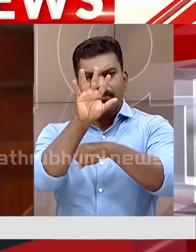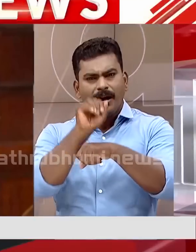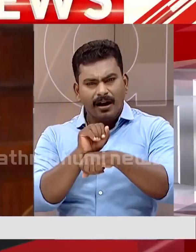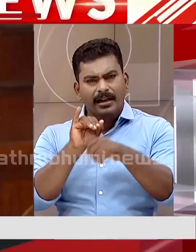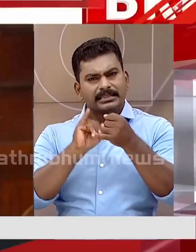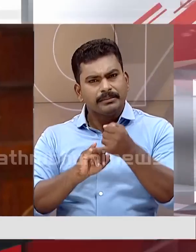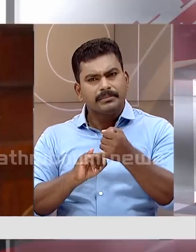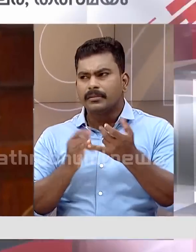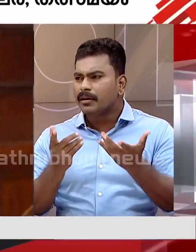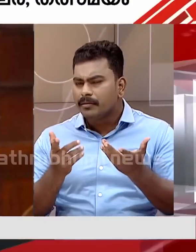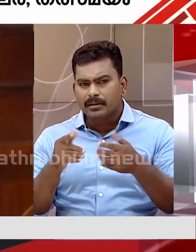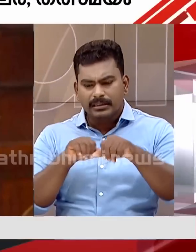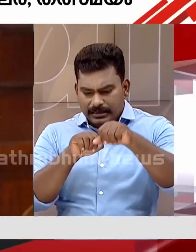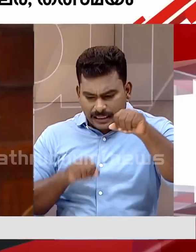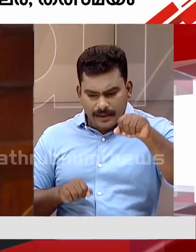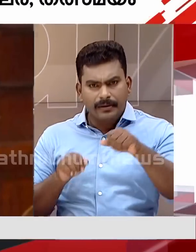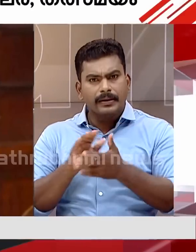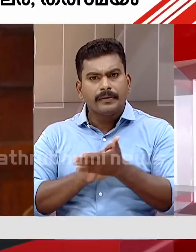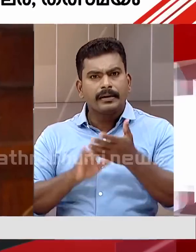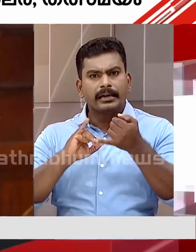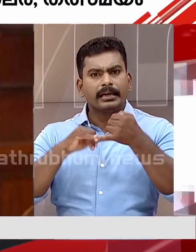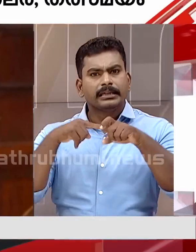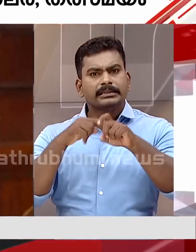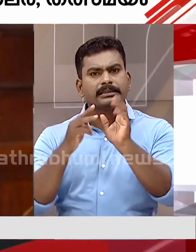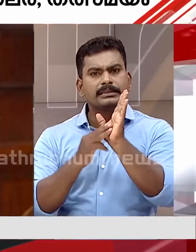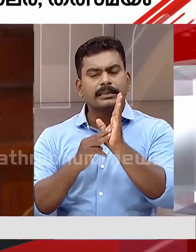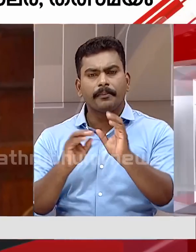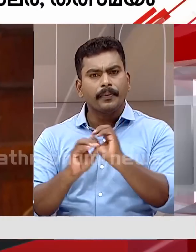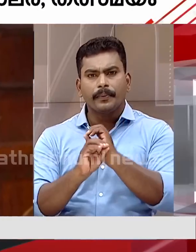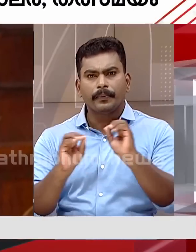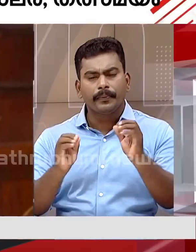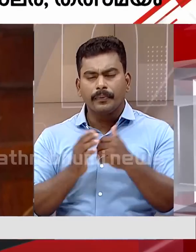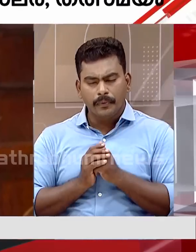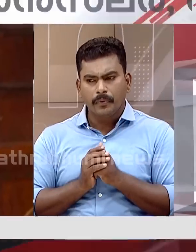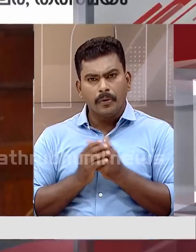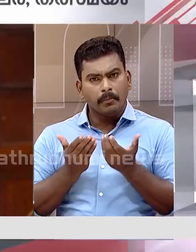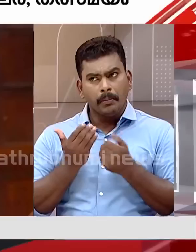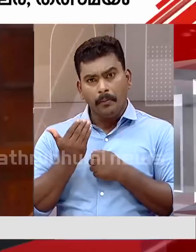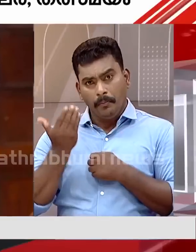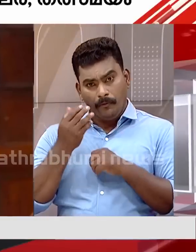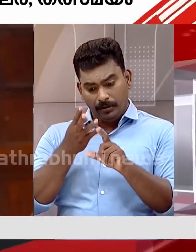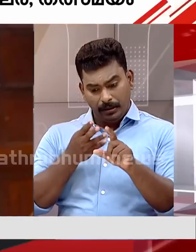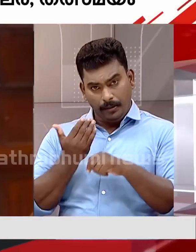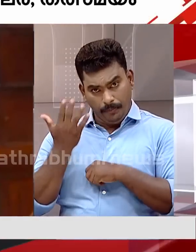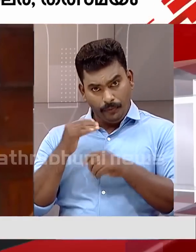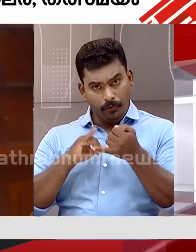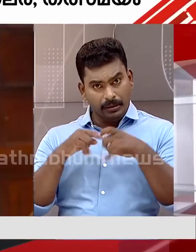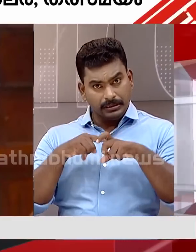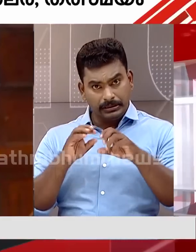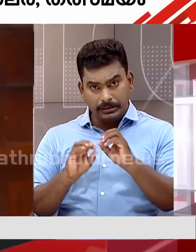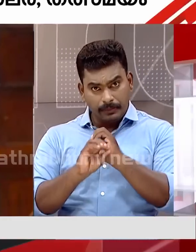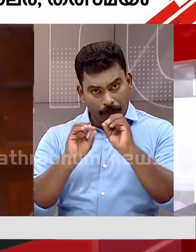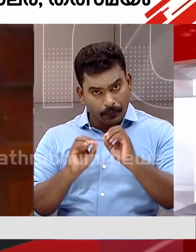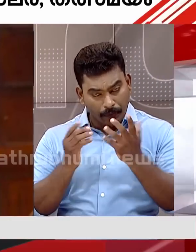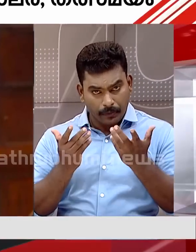സർട്ടിഫിക്കറ്റിൽ ഇയർലി ആണ്. അത് അഗെയിൻ ഈ 3 വർഷം മുമ്പ് അങ്ങനെ ആയിരുന്നോ എന്ന് ചോദിച്ചാൽ എനിക്കറിയില്ല. ദിസ്